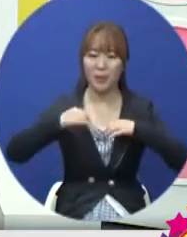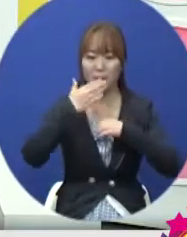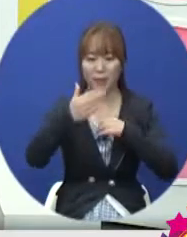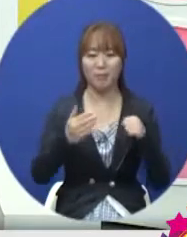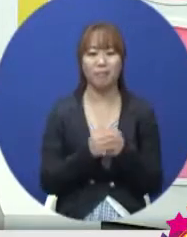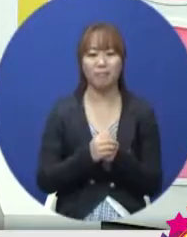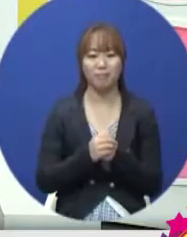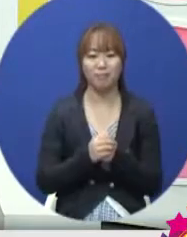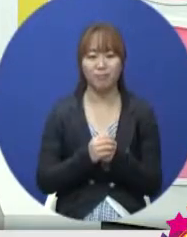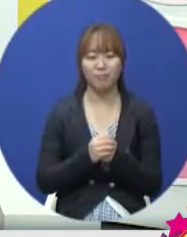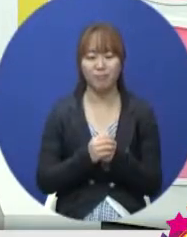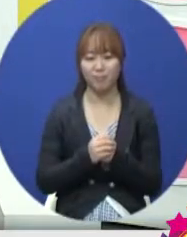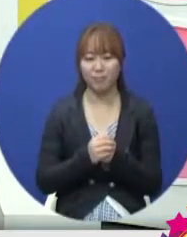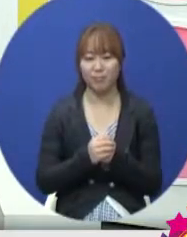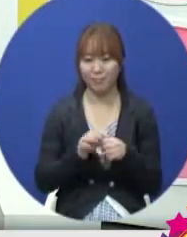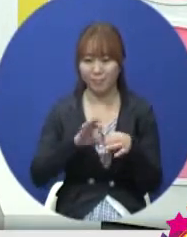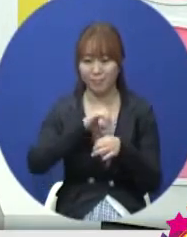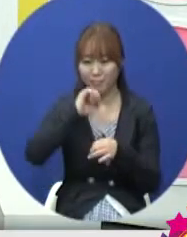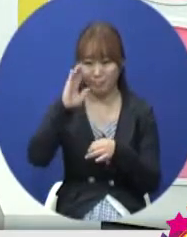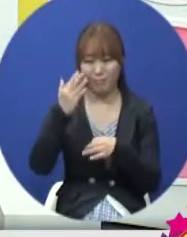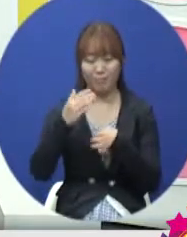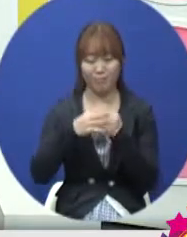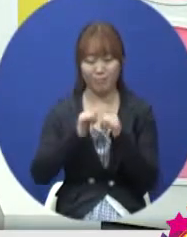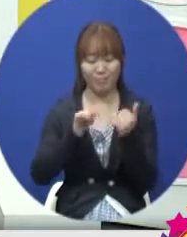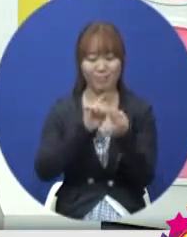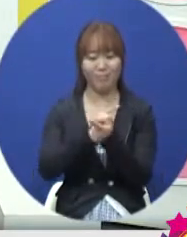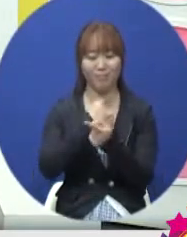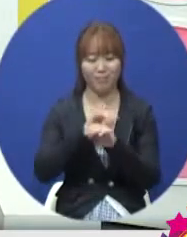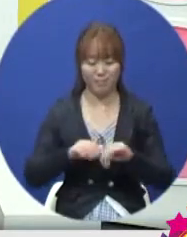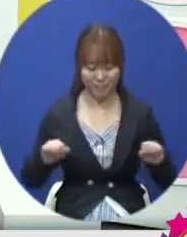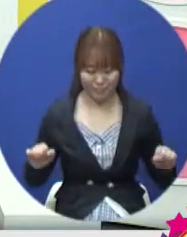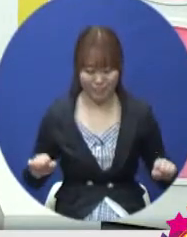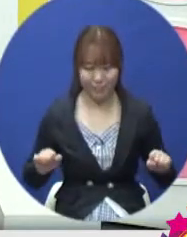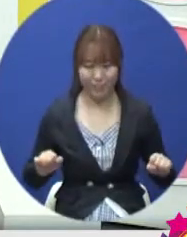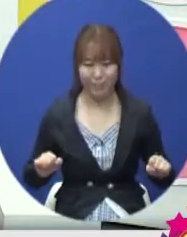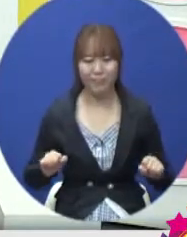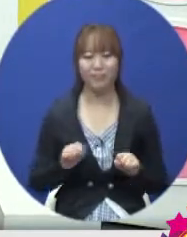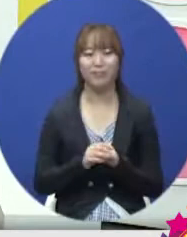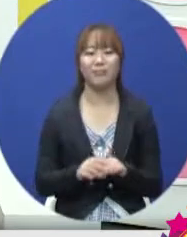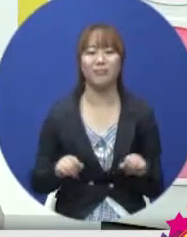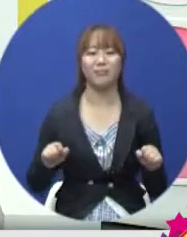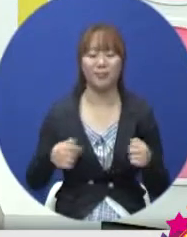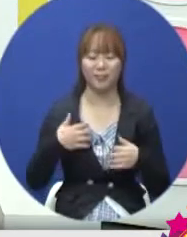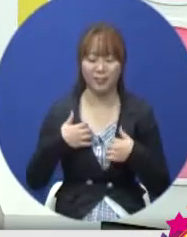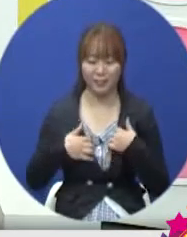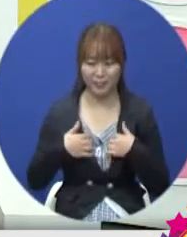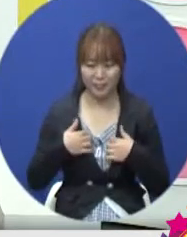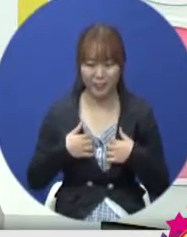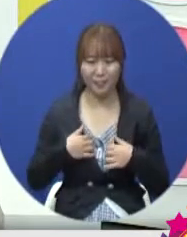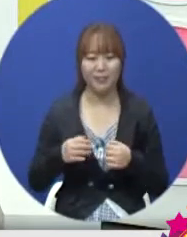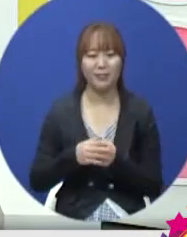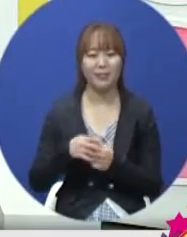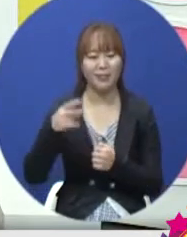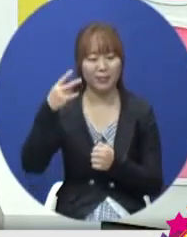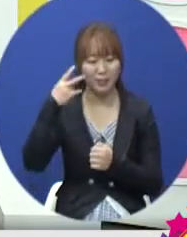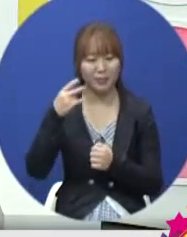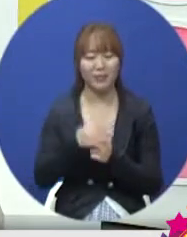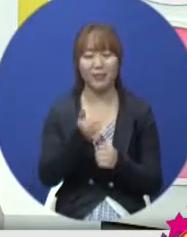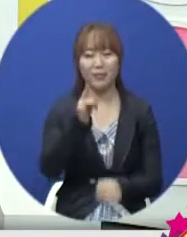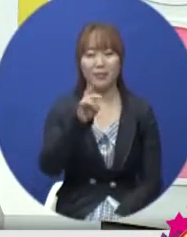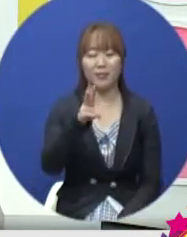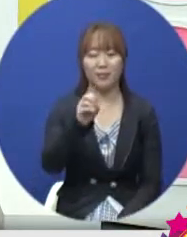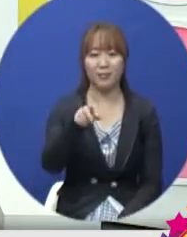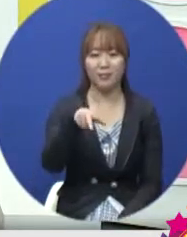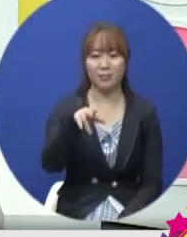수 있습니다. 자, 다음 분 이제 그럼 모셔보도록 하겠습니다. 네. 안녕하세요. 안녕하세요. 네, 아유, 안녕하세요. 반갑습니다. 네, 함영지